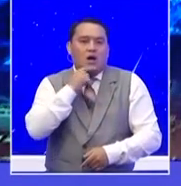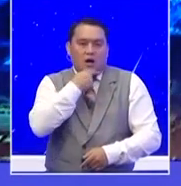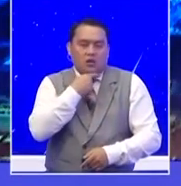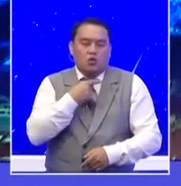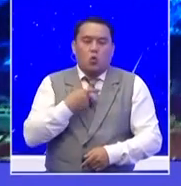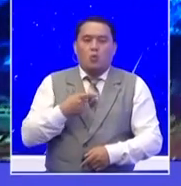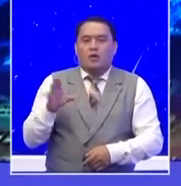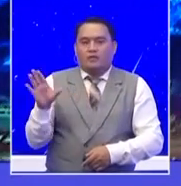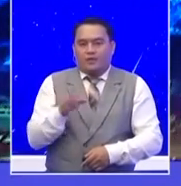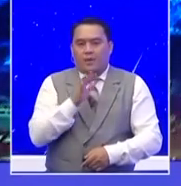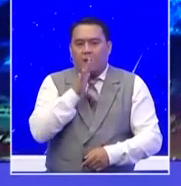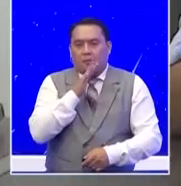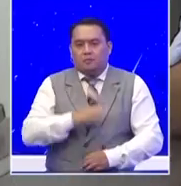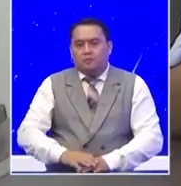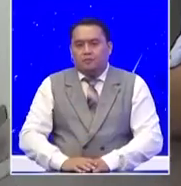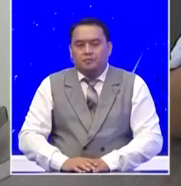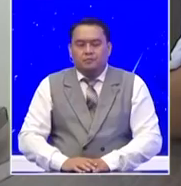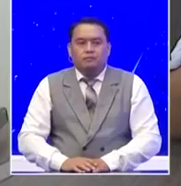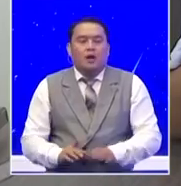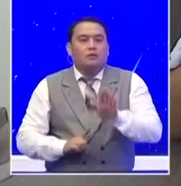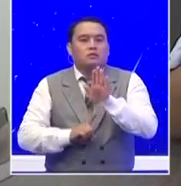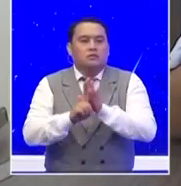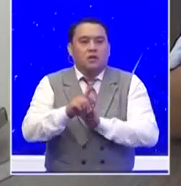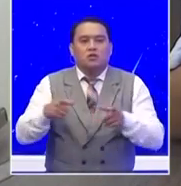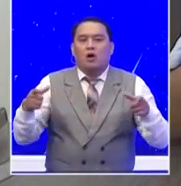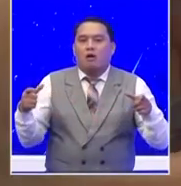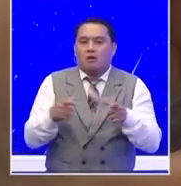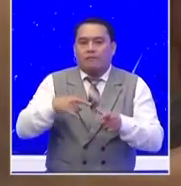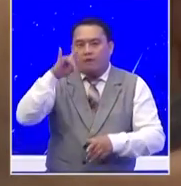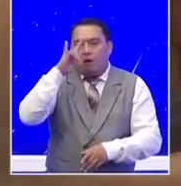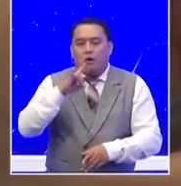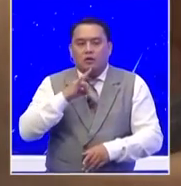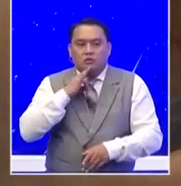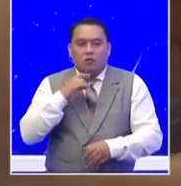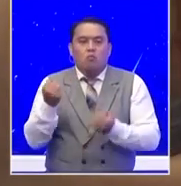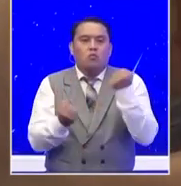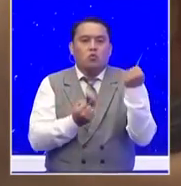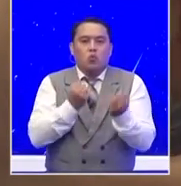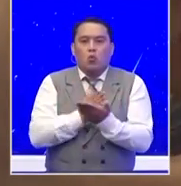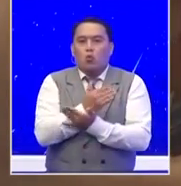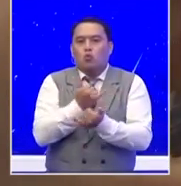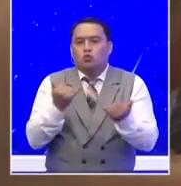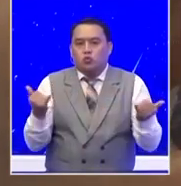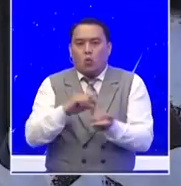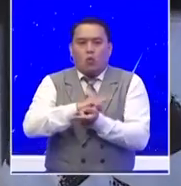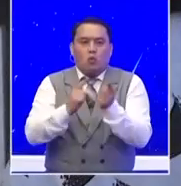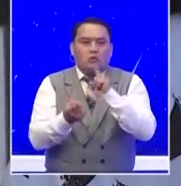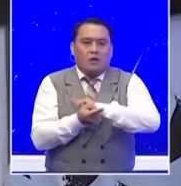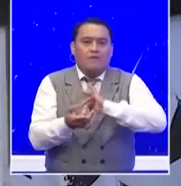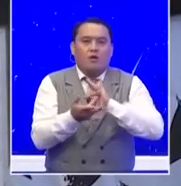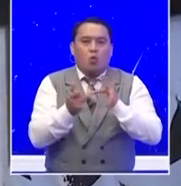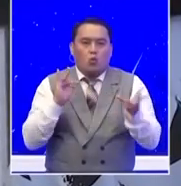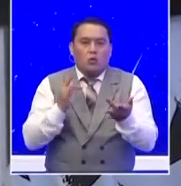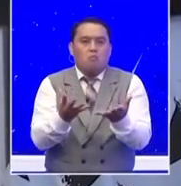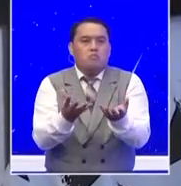нервы автолюбителей. С момента введения карантина в казахстанских автоцонах многие услуги переведены в онлайн-формат. Так,